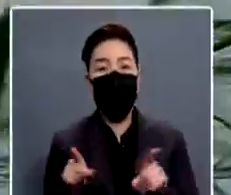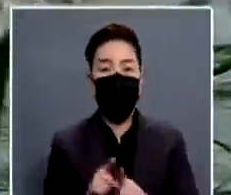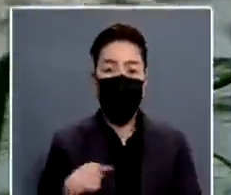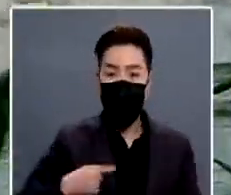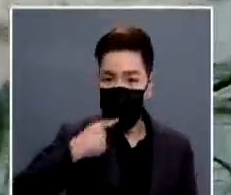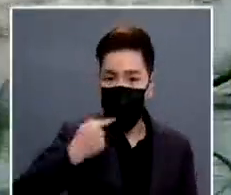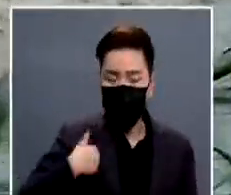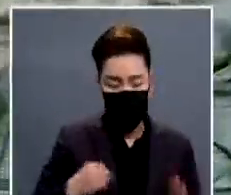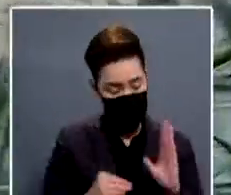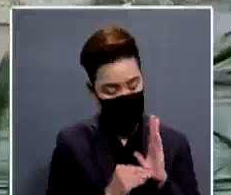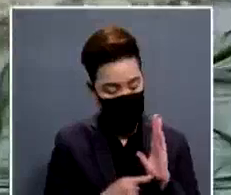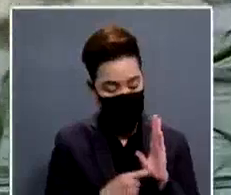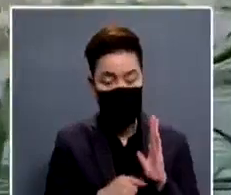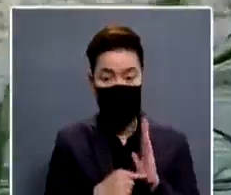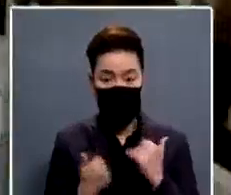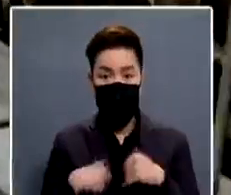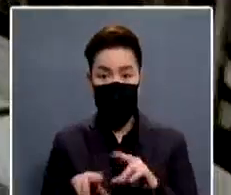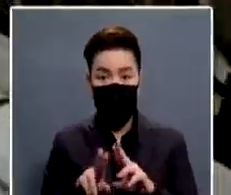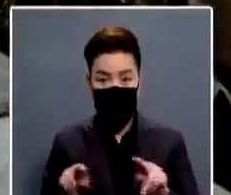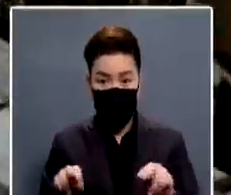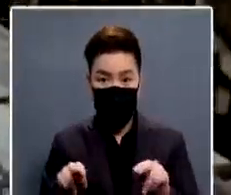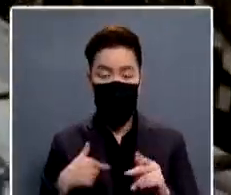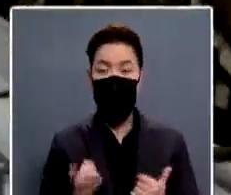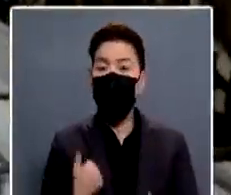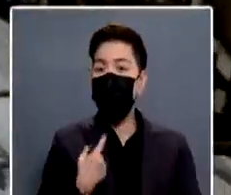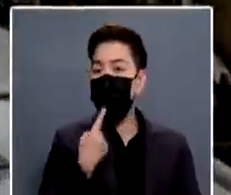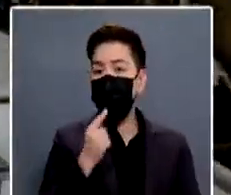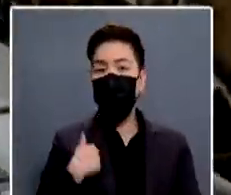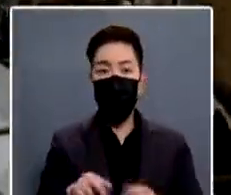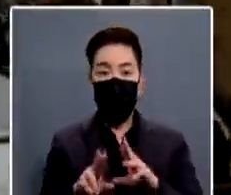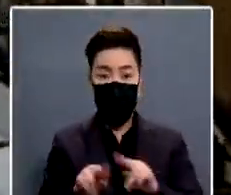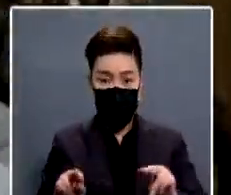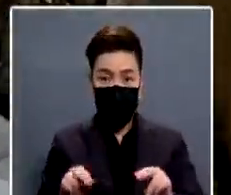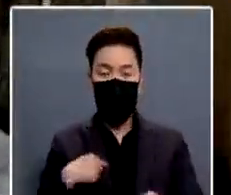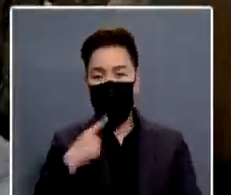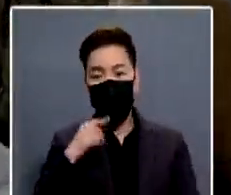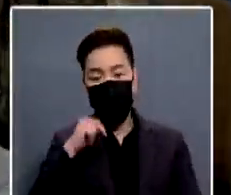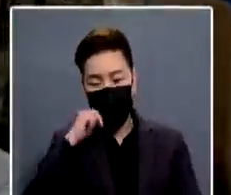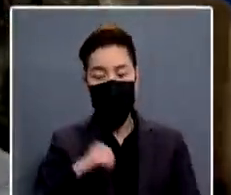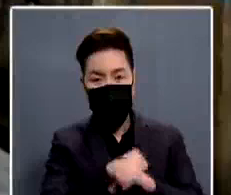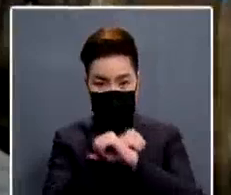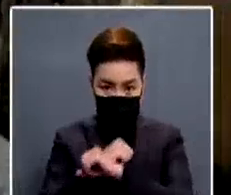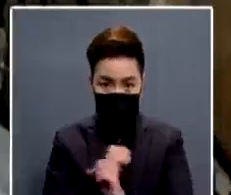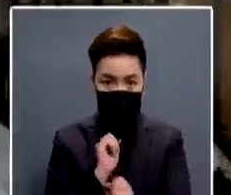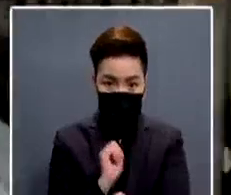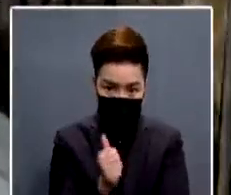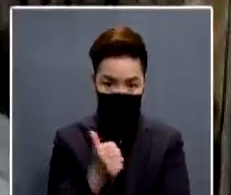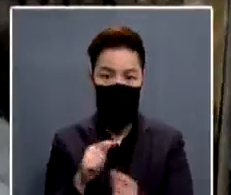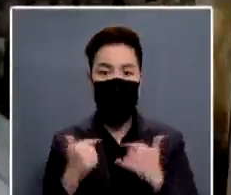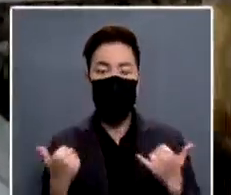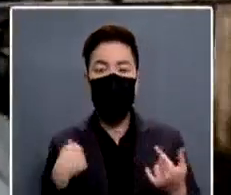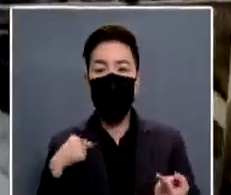นะว่าปริมณฑลอย่างนนทบุรีนะคะวันนี้ทางผู้ว่านนท์ก็ยืนยันนะคะว่าสถานการณ์น้ำยังคุมได้อยู่นะคะในการระบาย